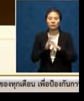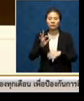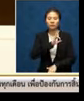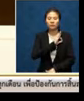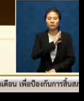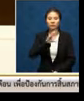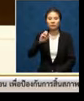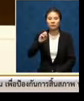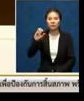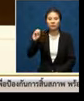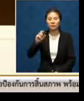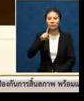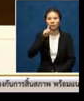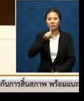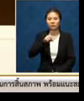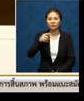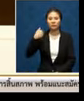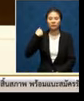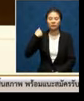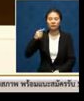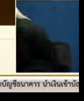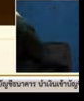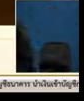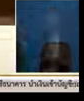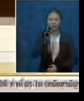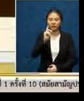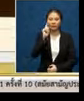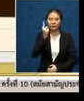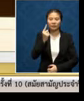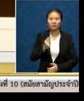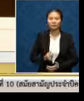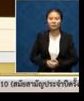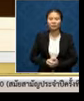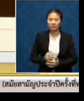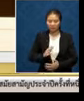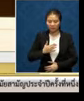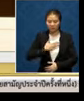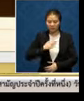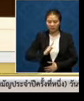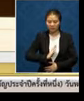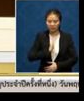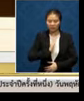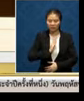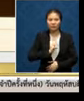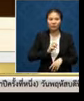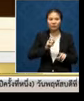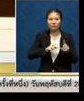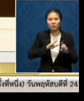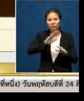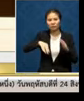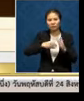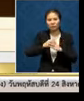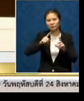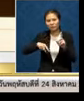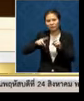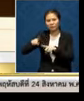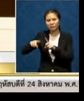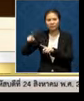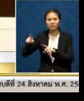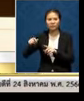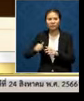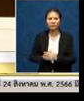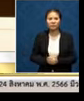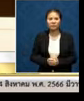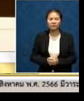ก็ไม่จำเป็นต้องลาออกจากตำแหน่งรองประธานสภาคนที่ 1ขณะที่นายวิษณุบอกด้วยว่าตำแหน่งผู้นำฝ่ายค้านไม่ได้มี